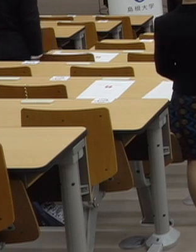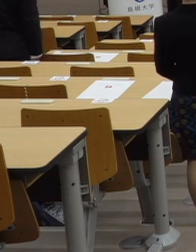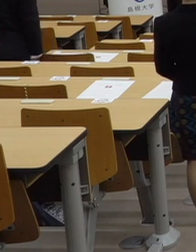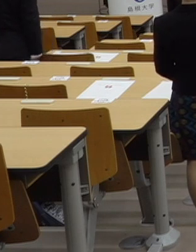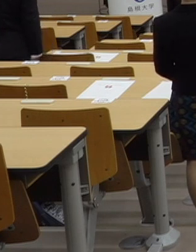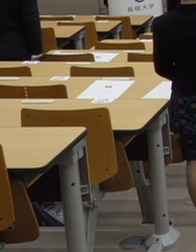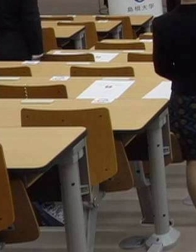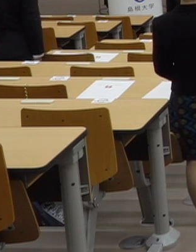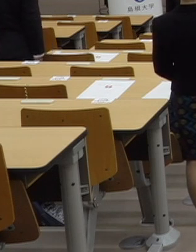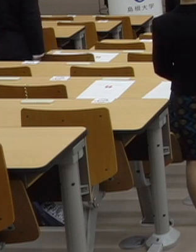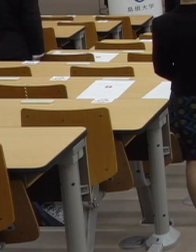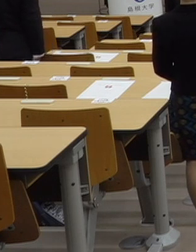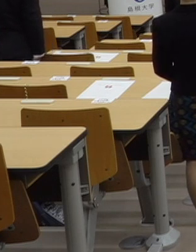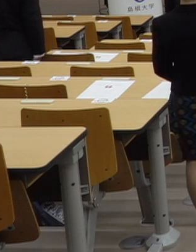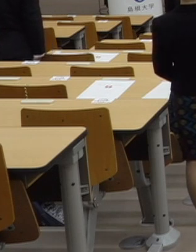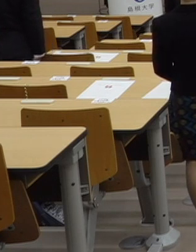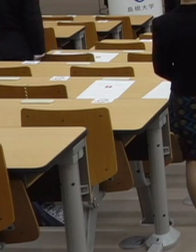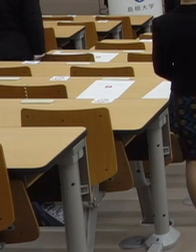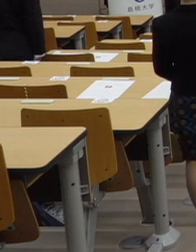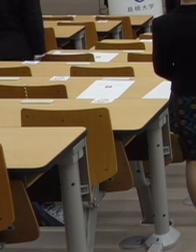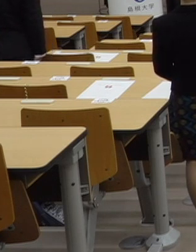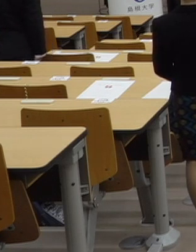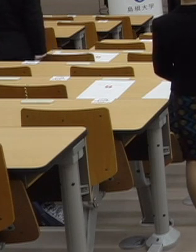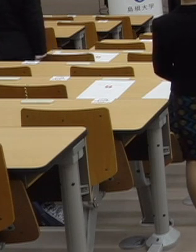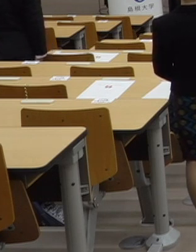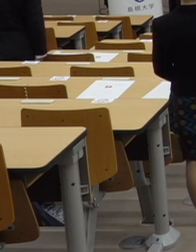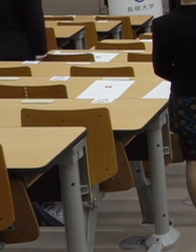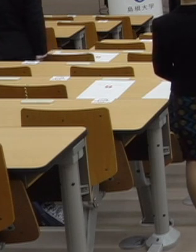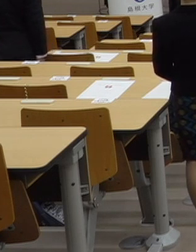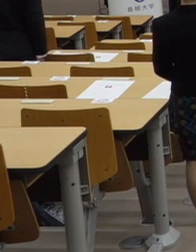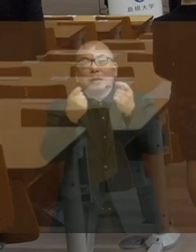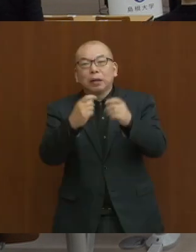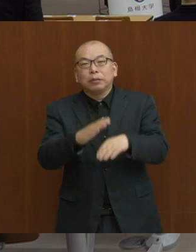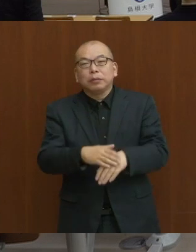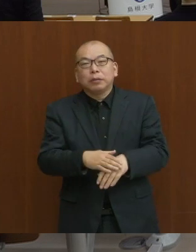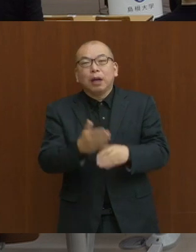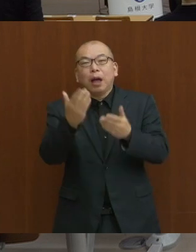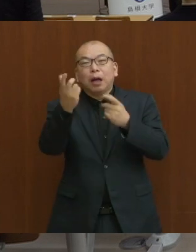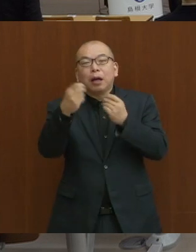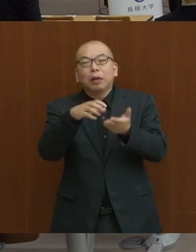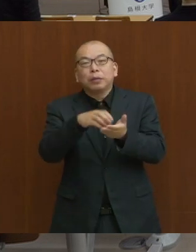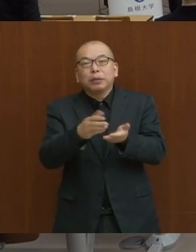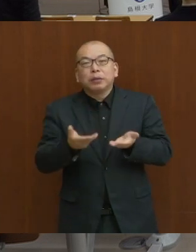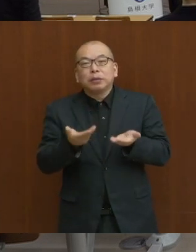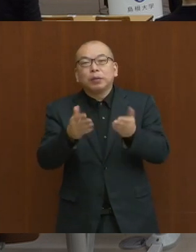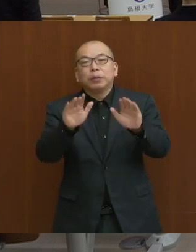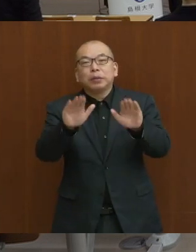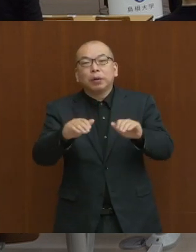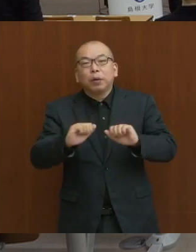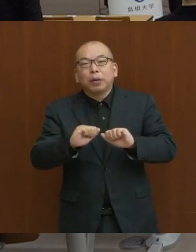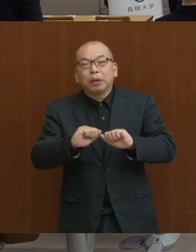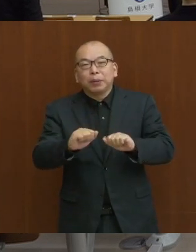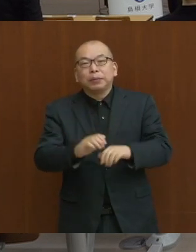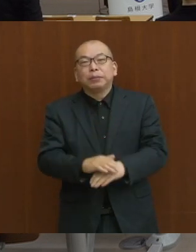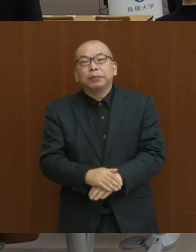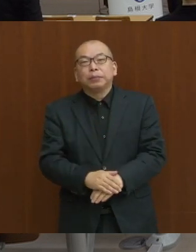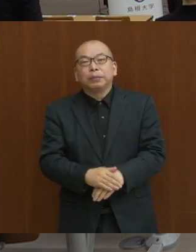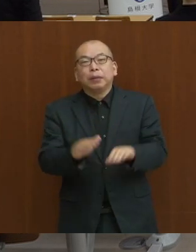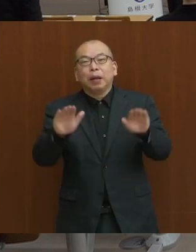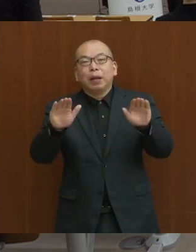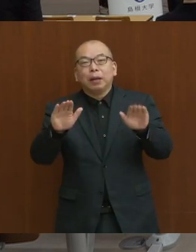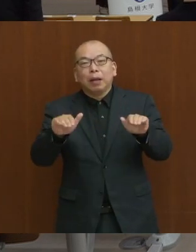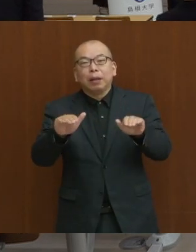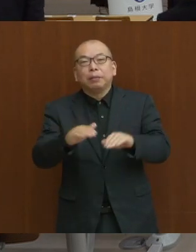ただいまから令和2年度島根大学学位授与式を行います。 A